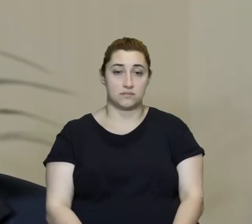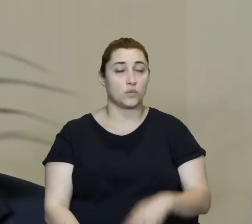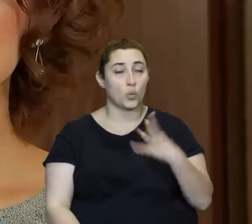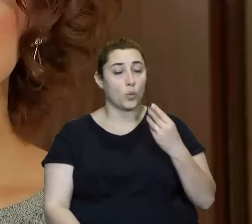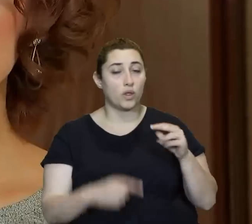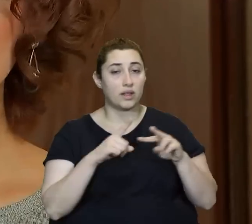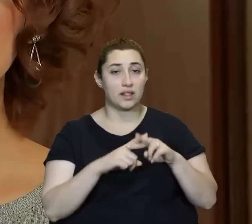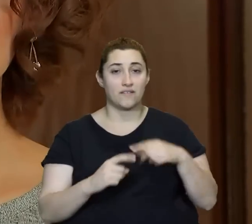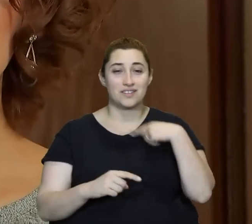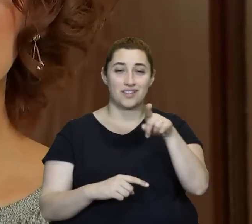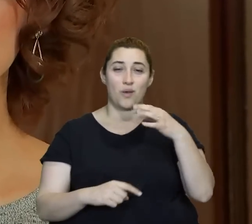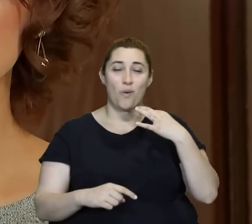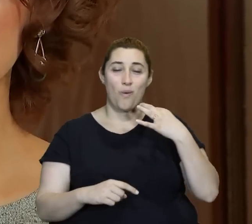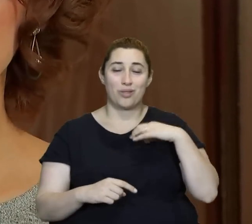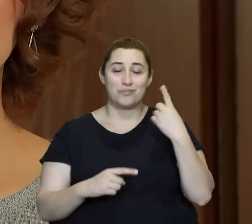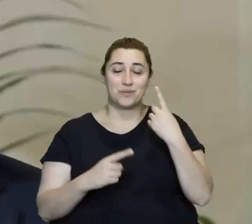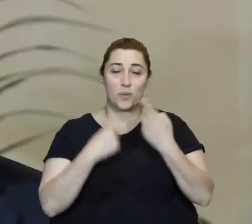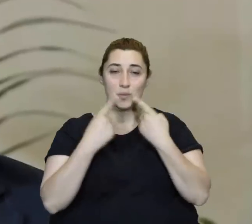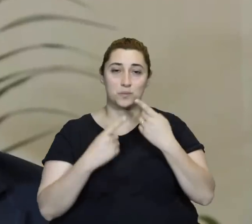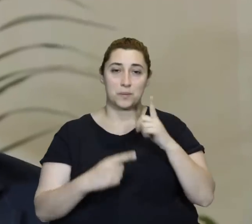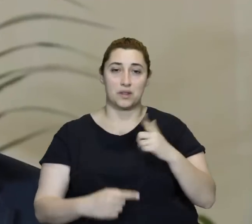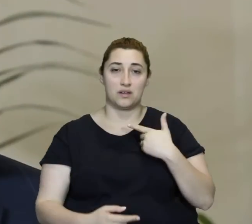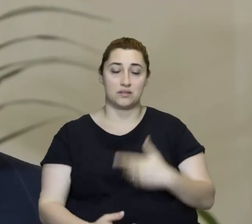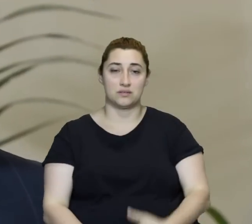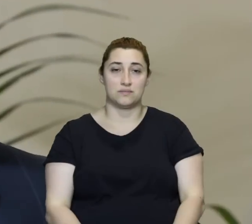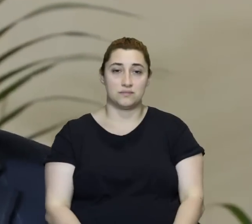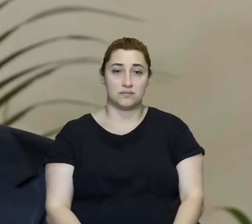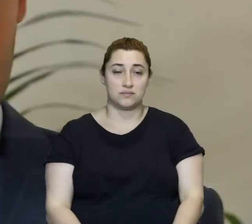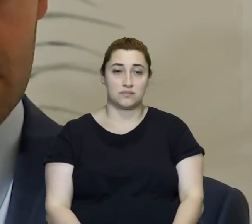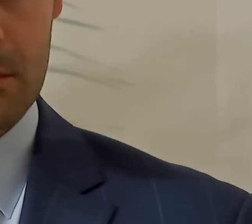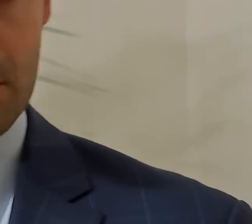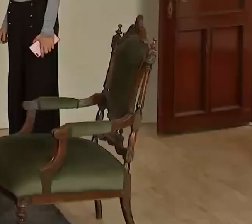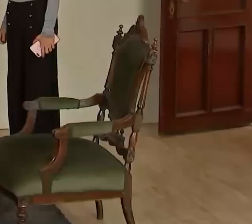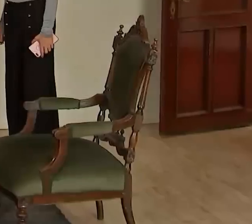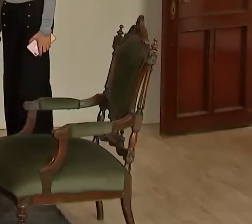Ne vardı Alev? Seninle önemli bir şey konuşacağım Ömer.